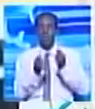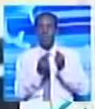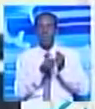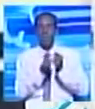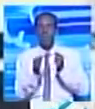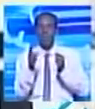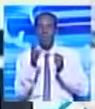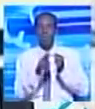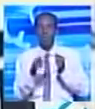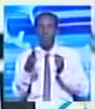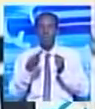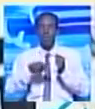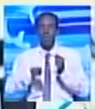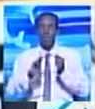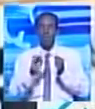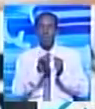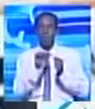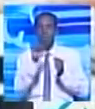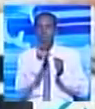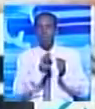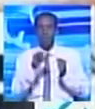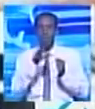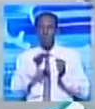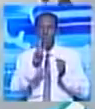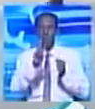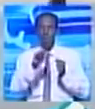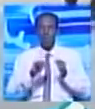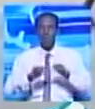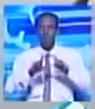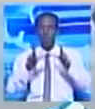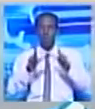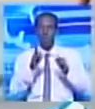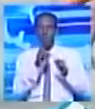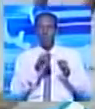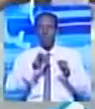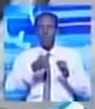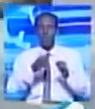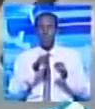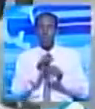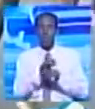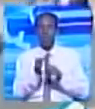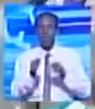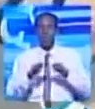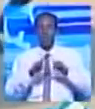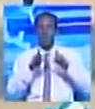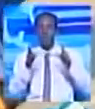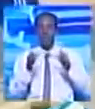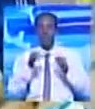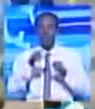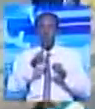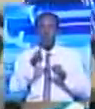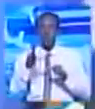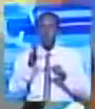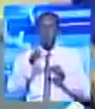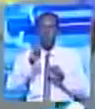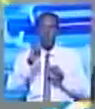et collèges se déroulent chaque week-end sur 3 sites, à savoir le lycée de Djibouti pour les matchs de handball, le lycée industriel et commercial de